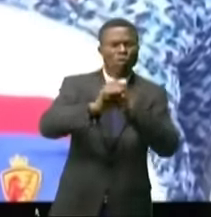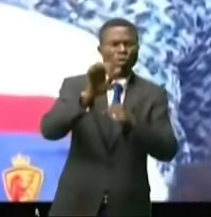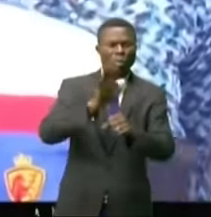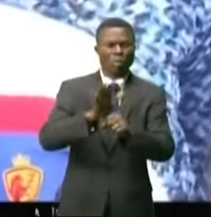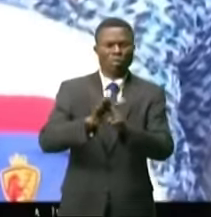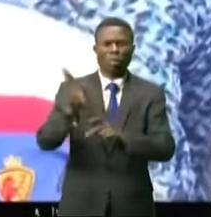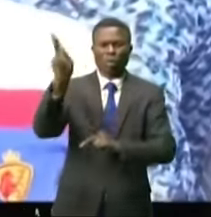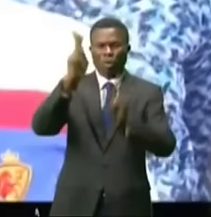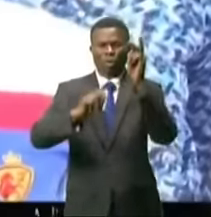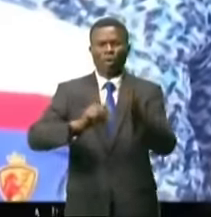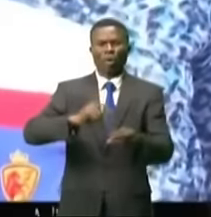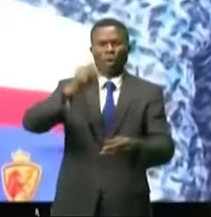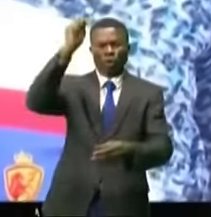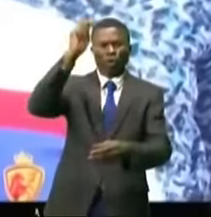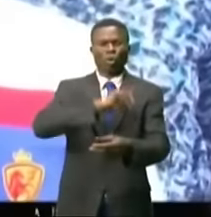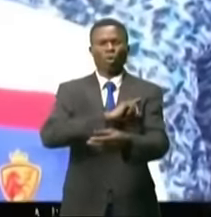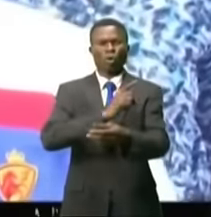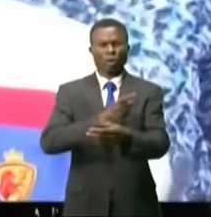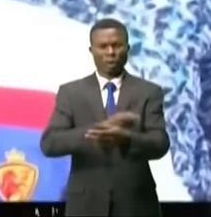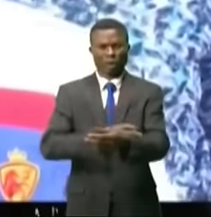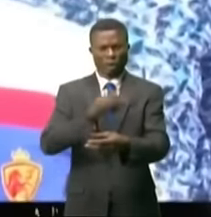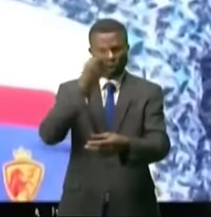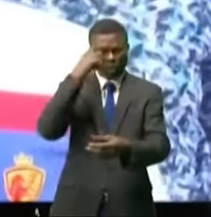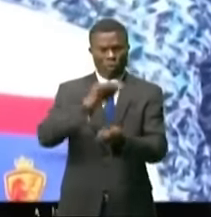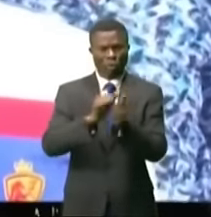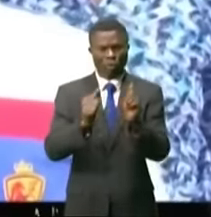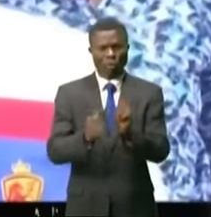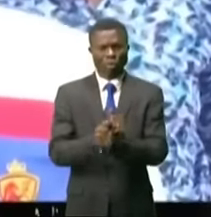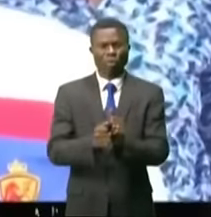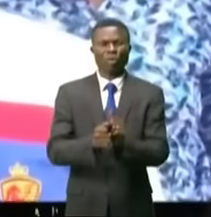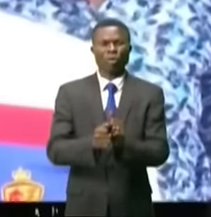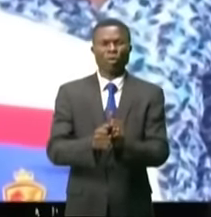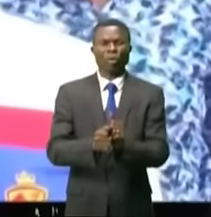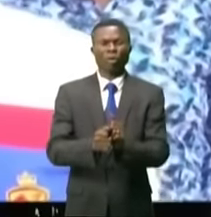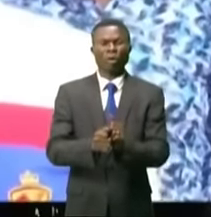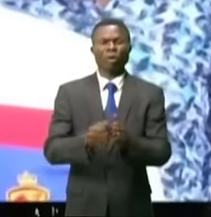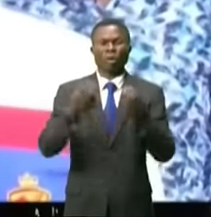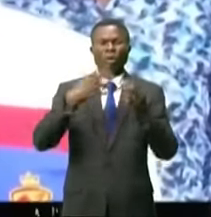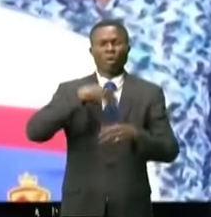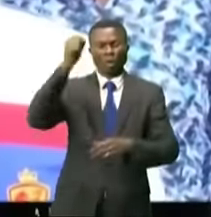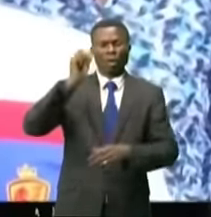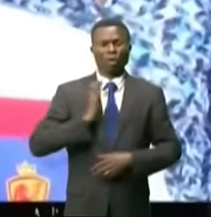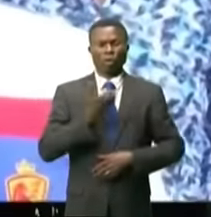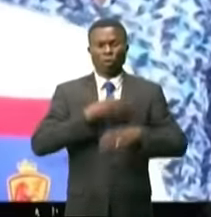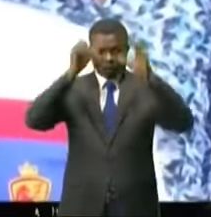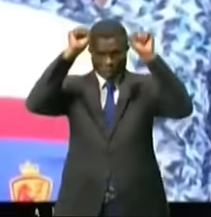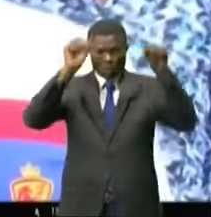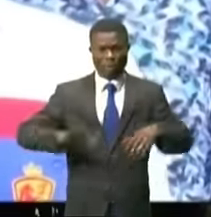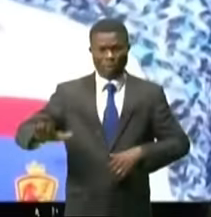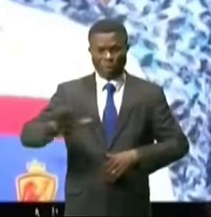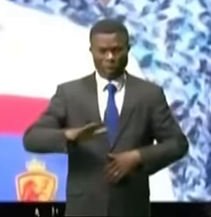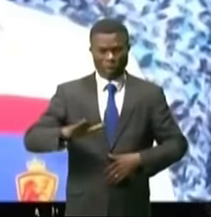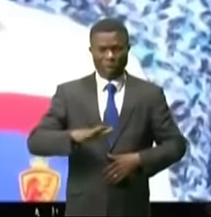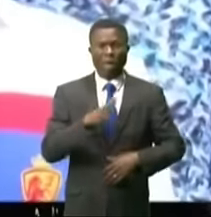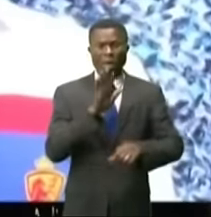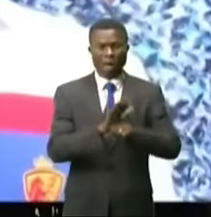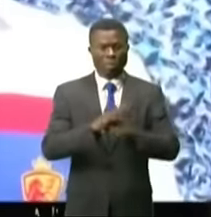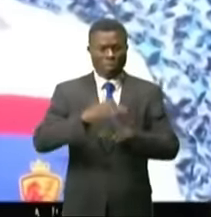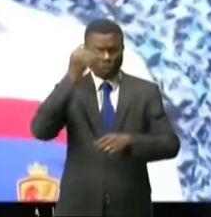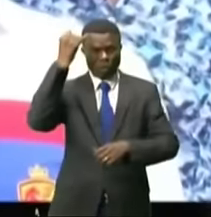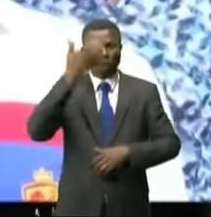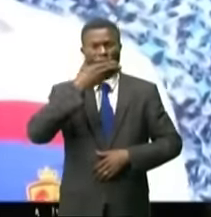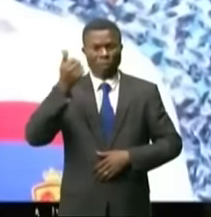la population du Nord Kivu pour le compte du régime. Parce que le chef de l'État a des acquis que